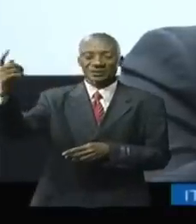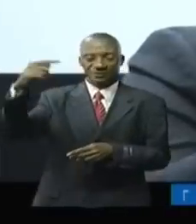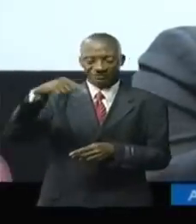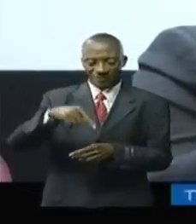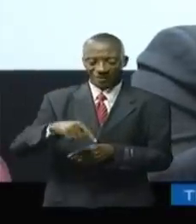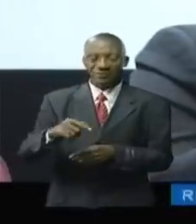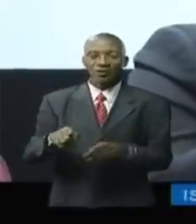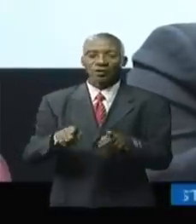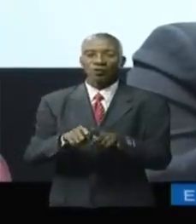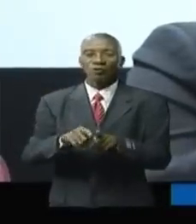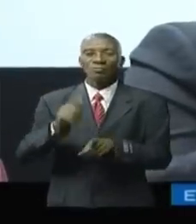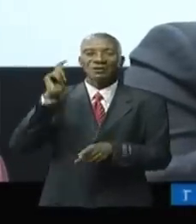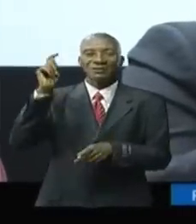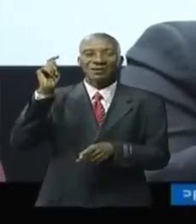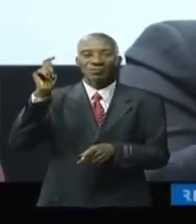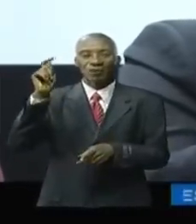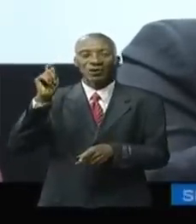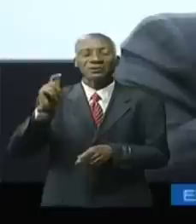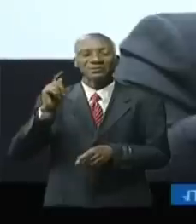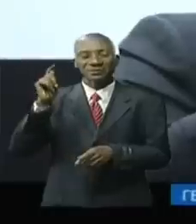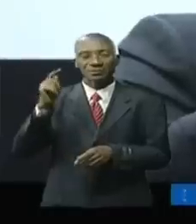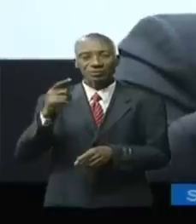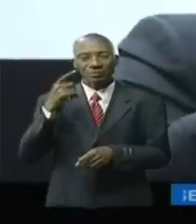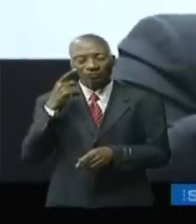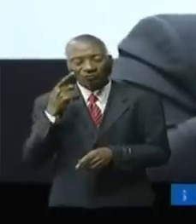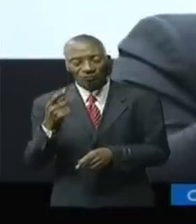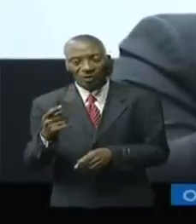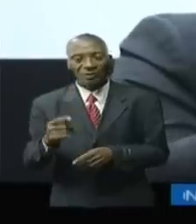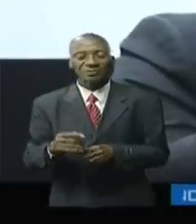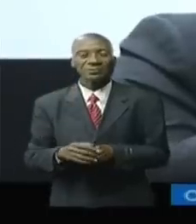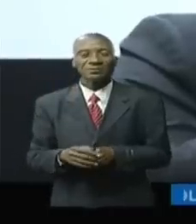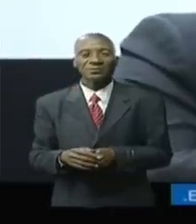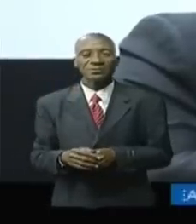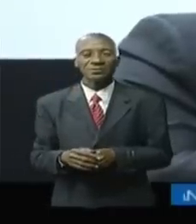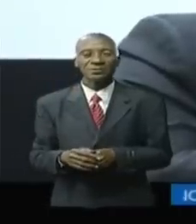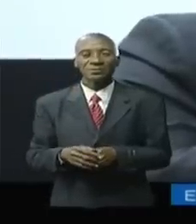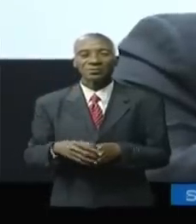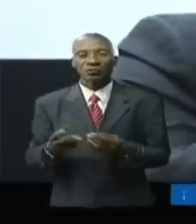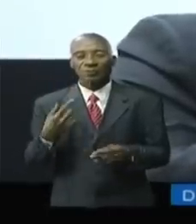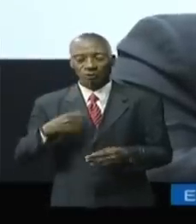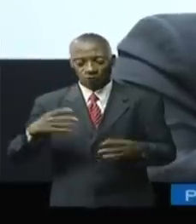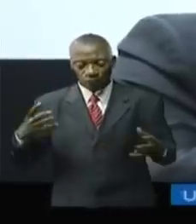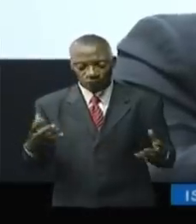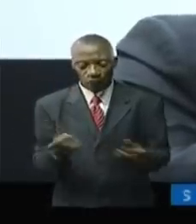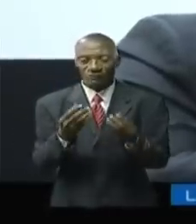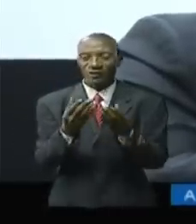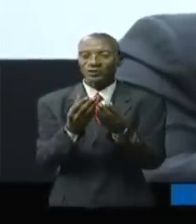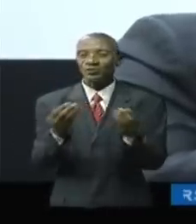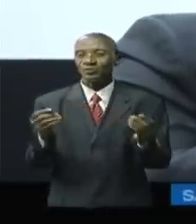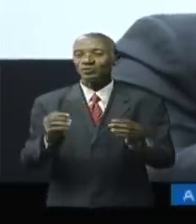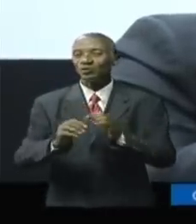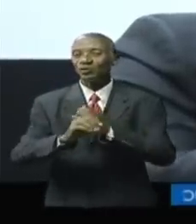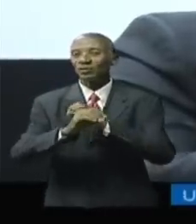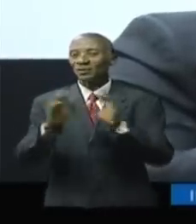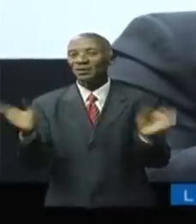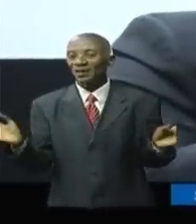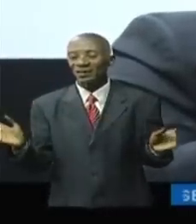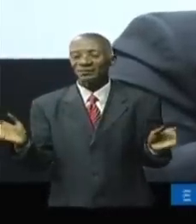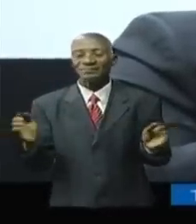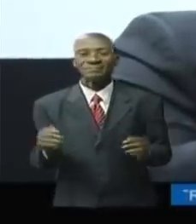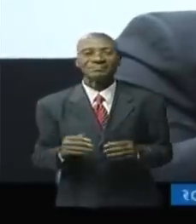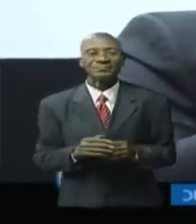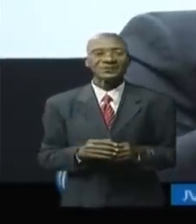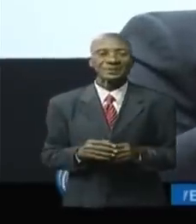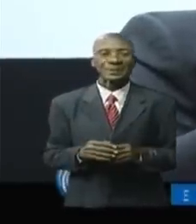pourrons modifier l'article 10 de la Constitution et trouver une solution claire, une solution définitive. En attendant que